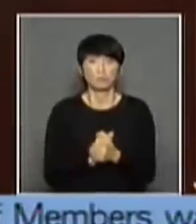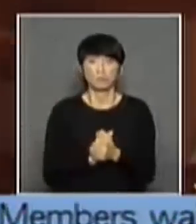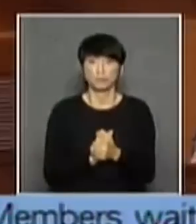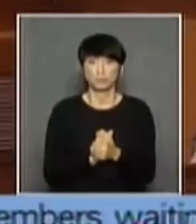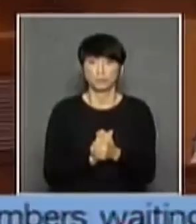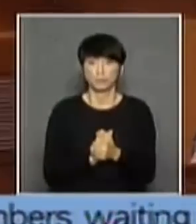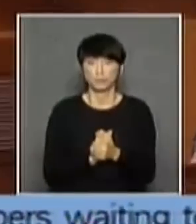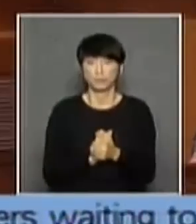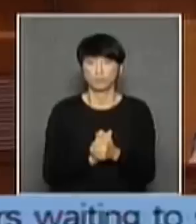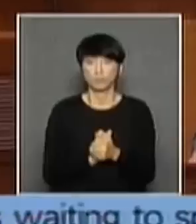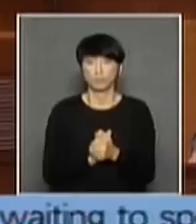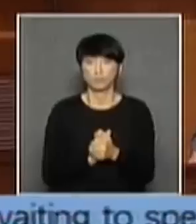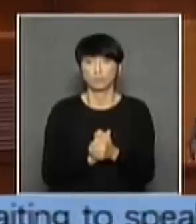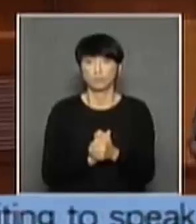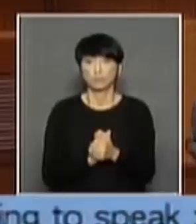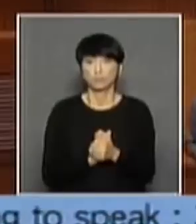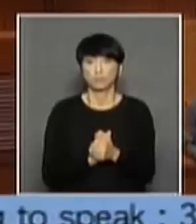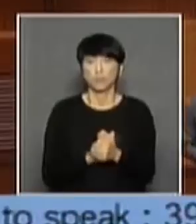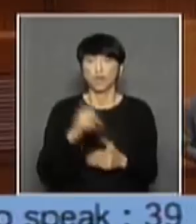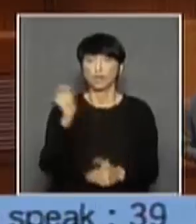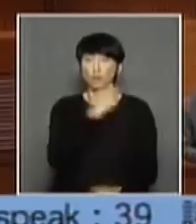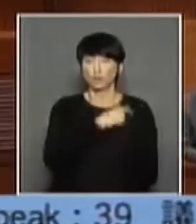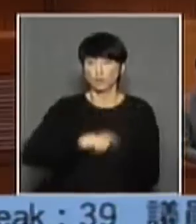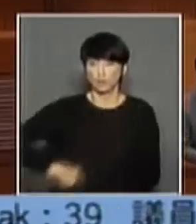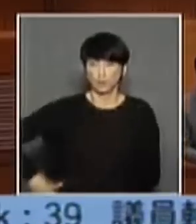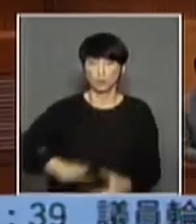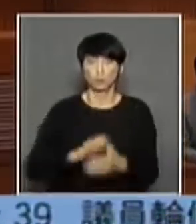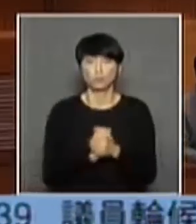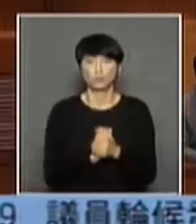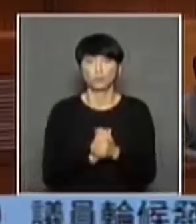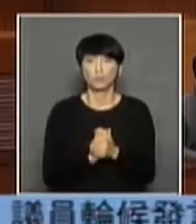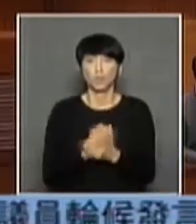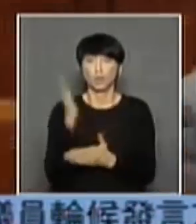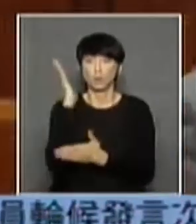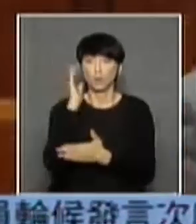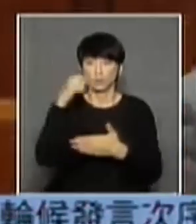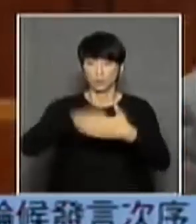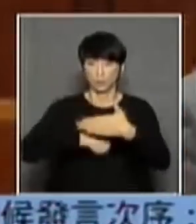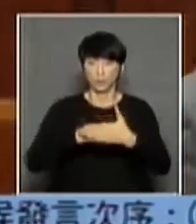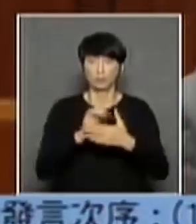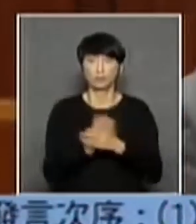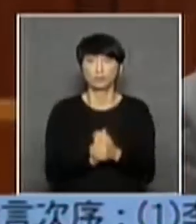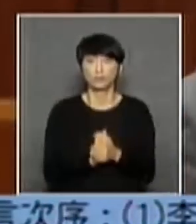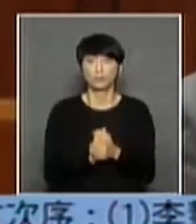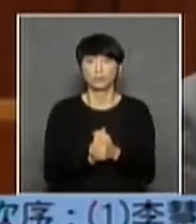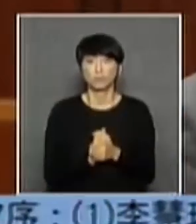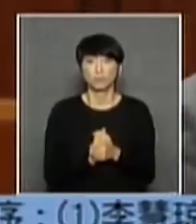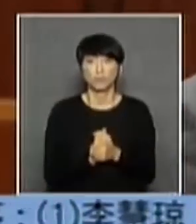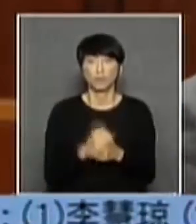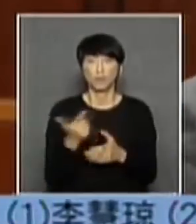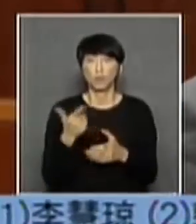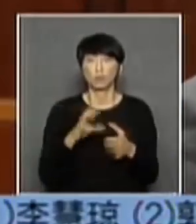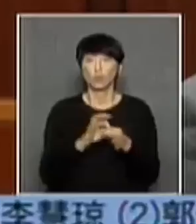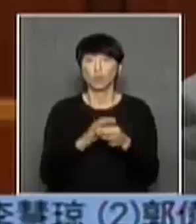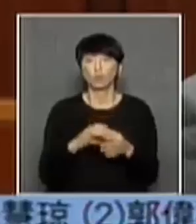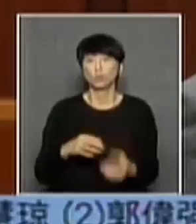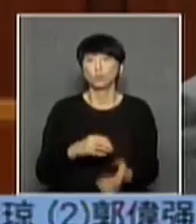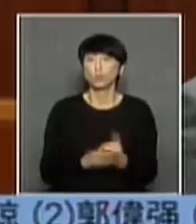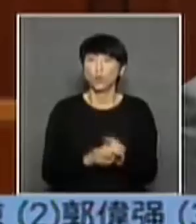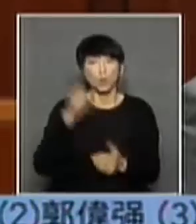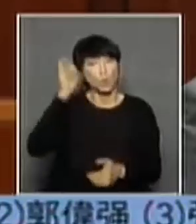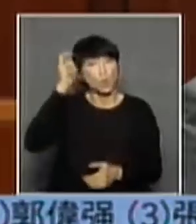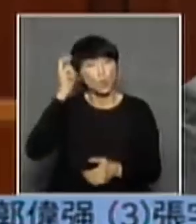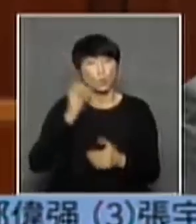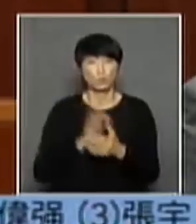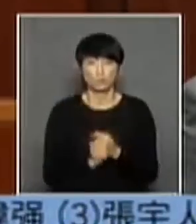主席，涂謹申議員的發言當中呢大部分是揣測來的，就